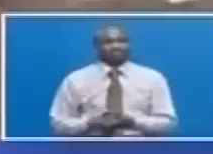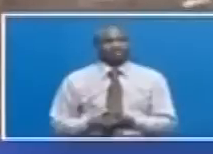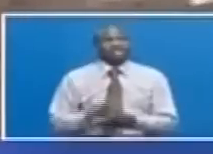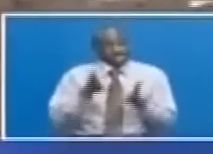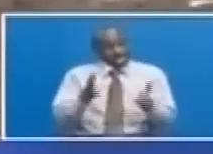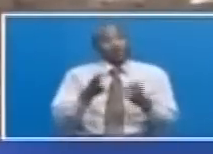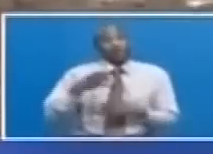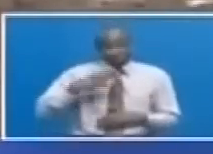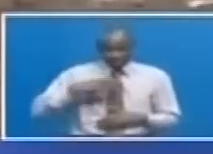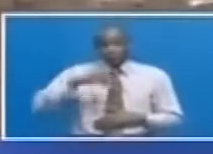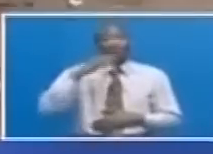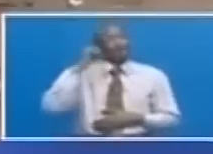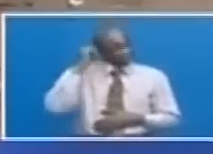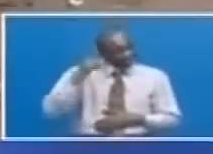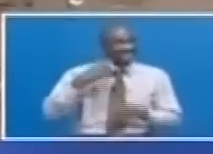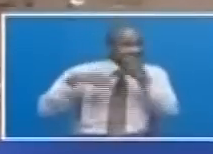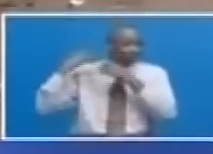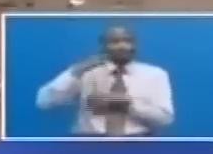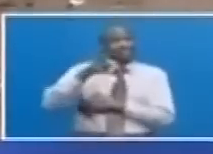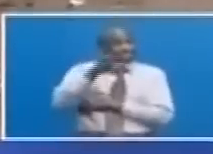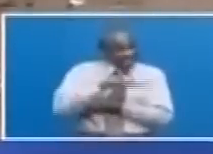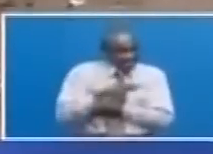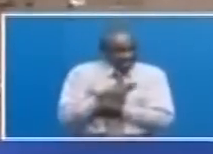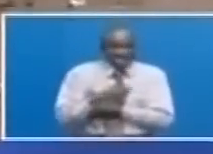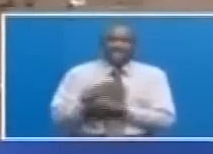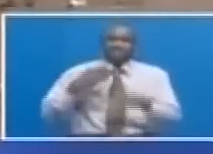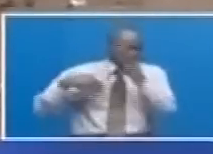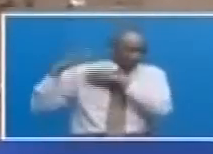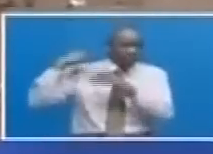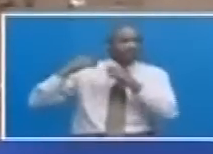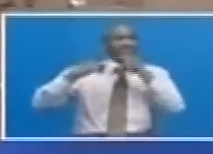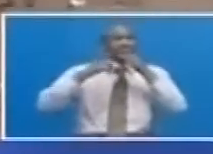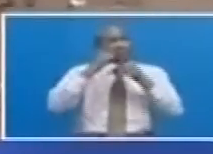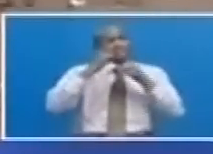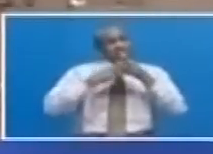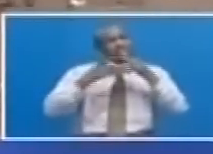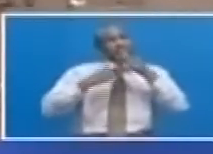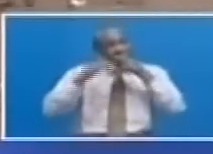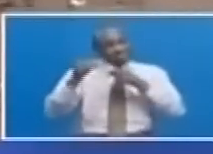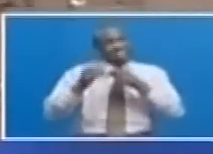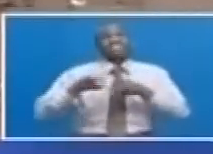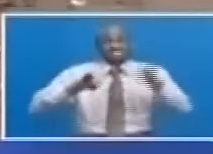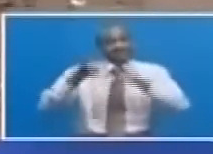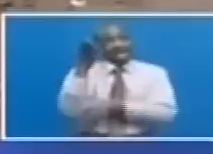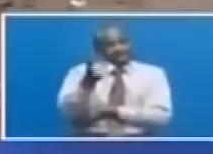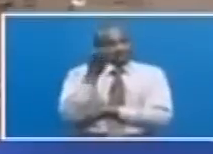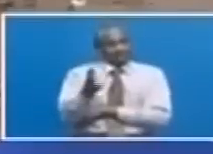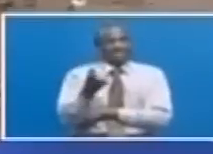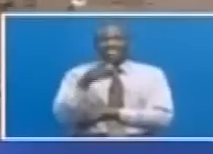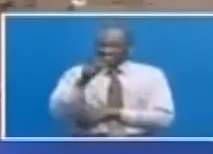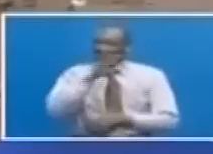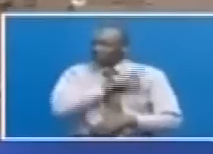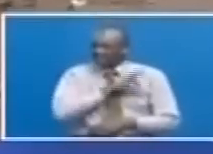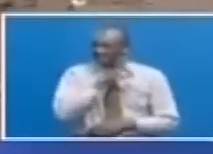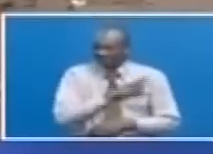Kulingana na wanaoelewa historia ya eneo hili, miaka za 60 hapa kulikuwa na mto uliofaidi